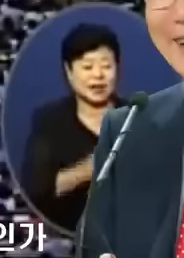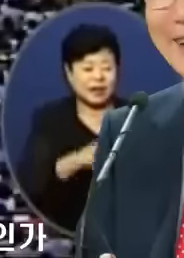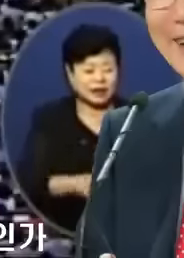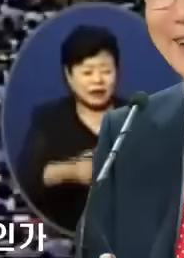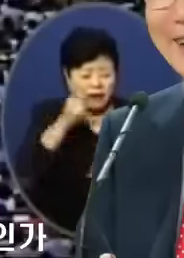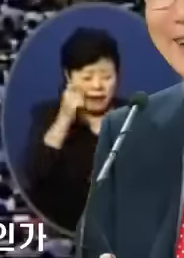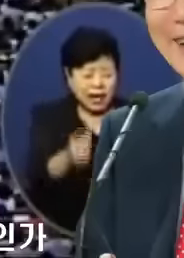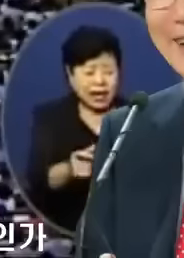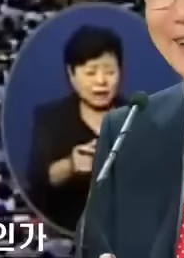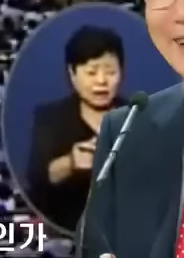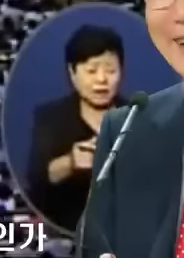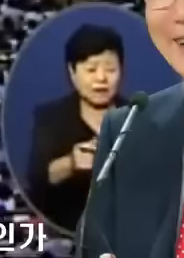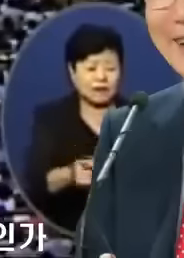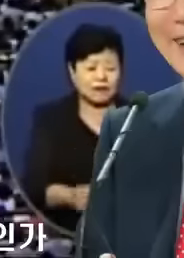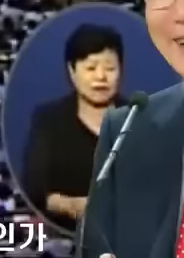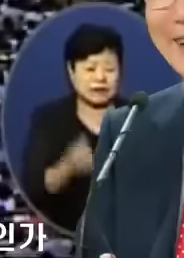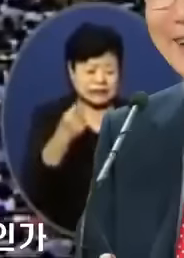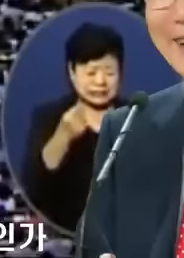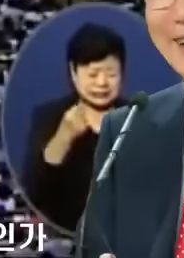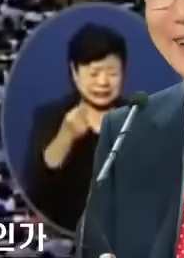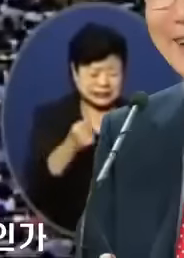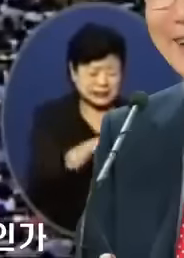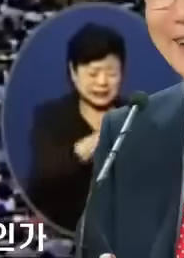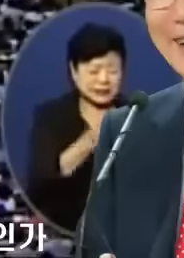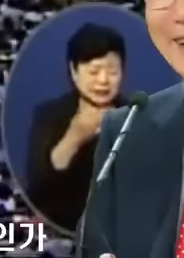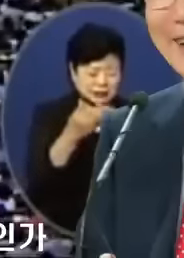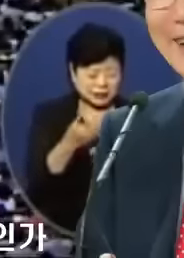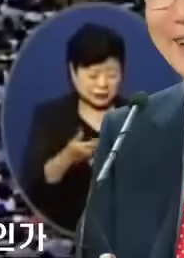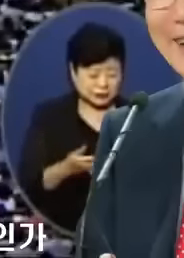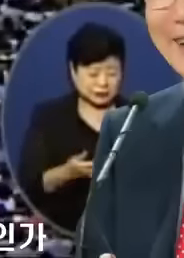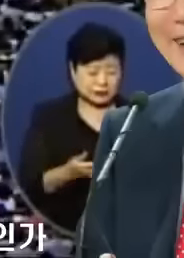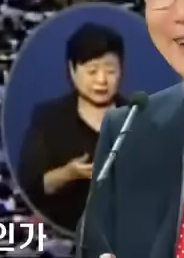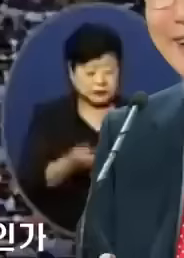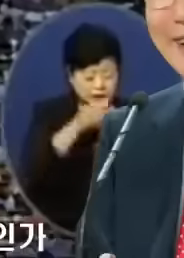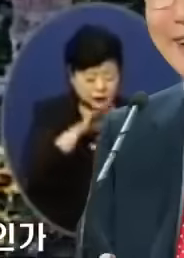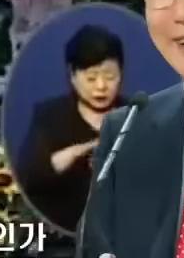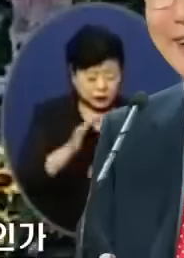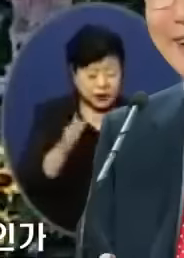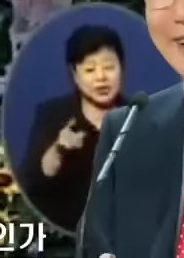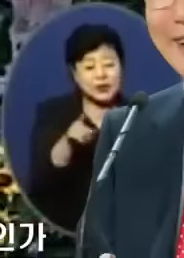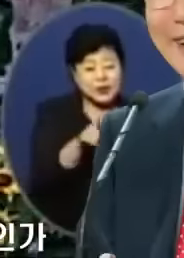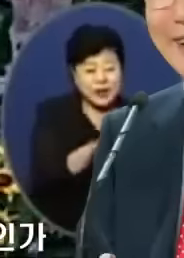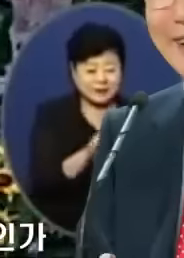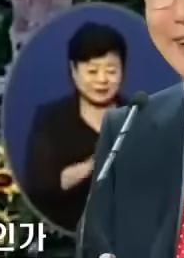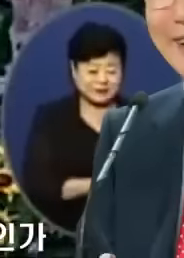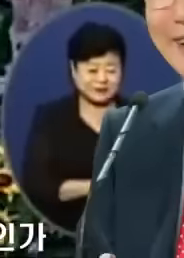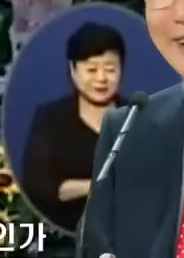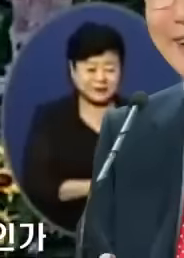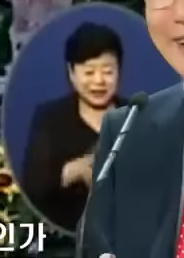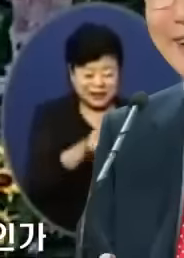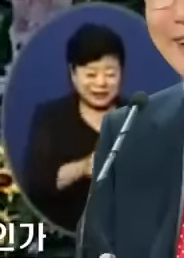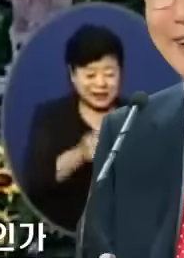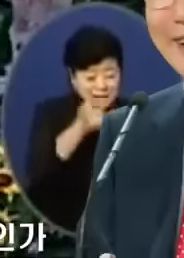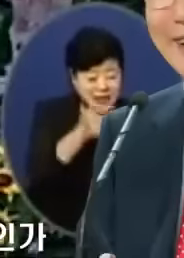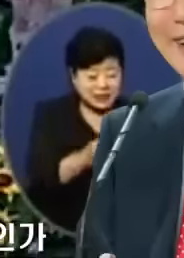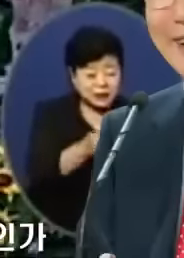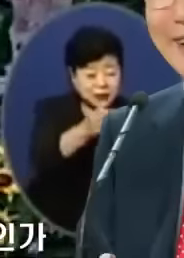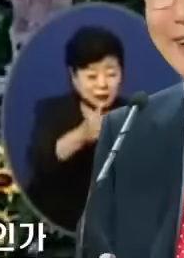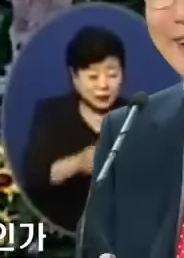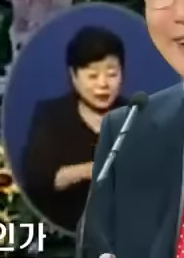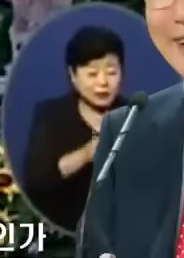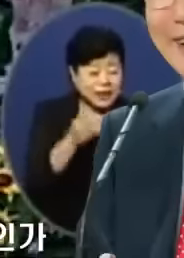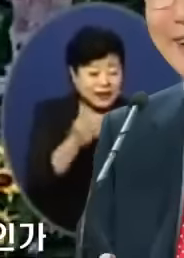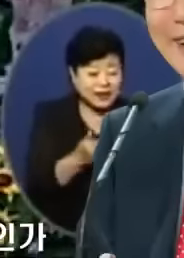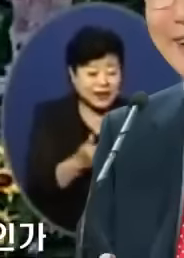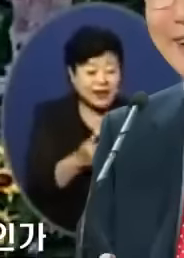더 강하고 튼튼하고 능력 있는 성도가 되기 위한 것입니다. 하나님은 예수님을 통해서